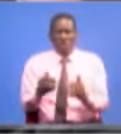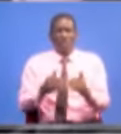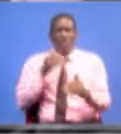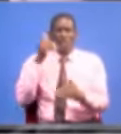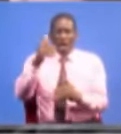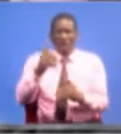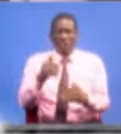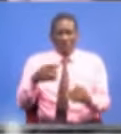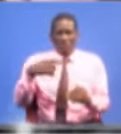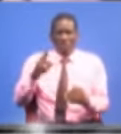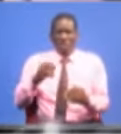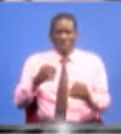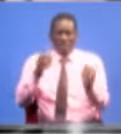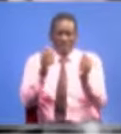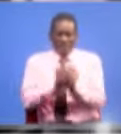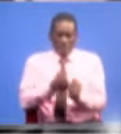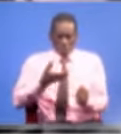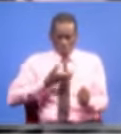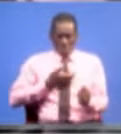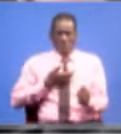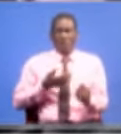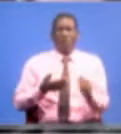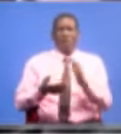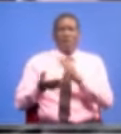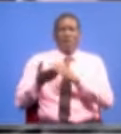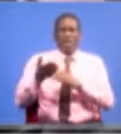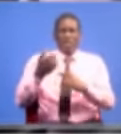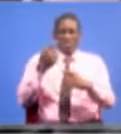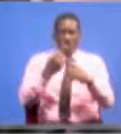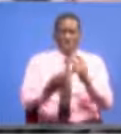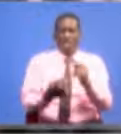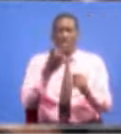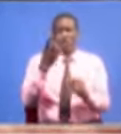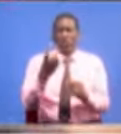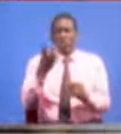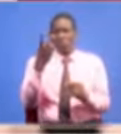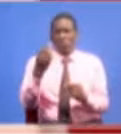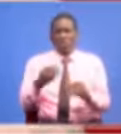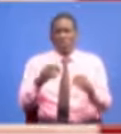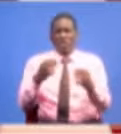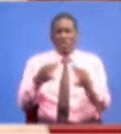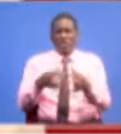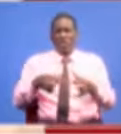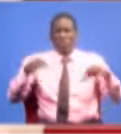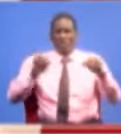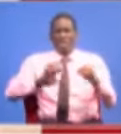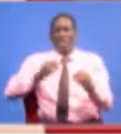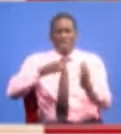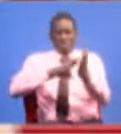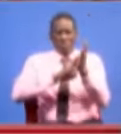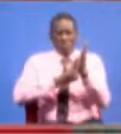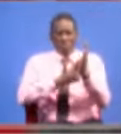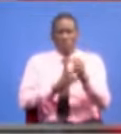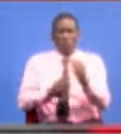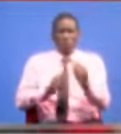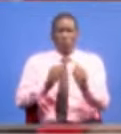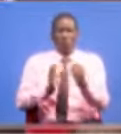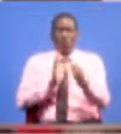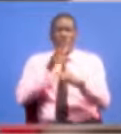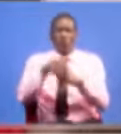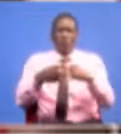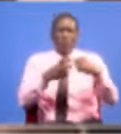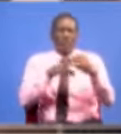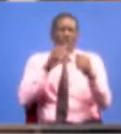kuvuna nishani 10 katika makala ya mwaka 2020 mjini Tokyo. Kenya itawakilishwa na wanamichezo zaidi ya